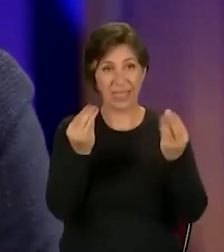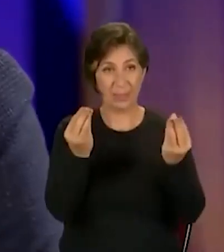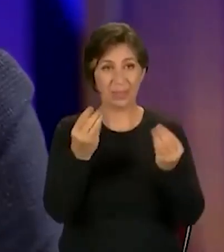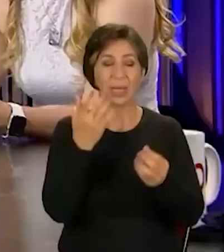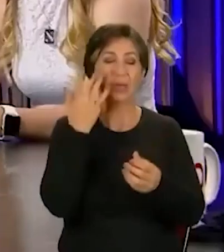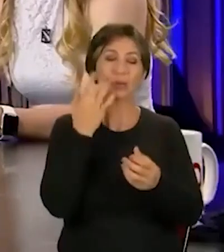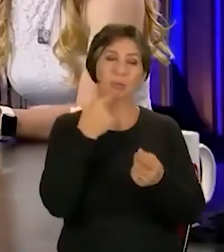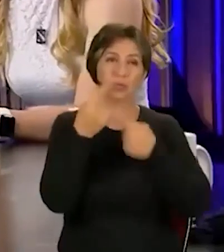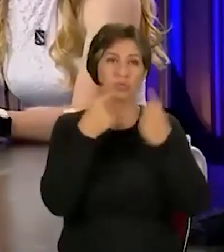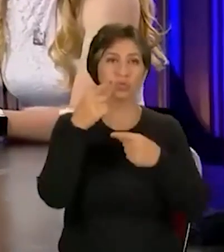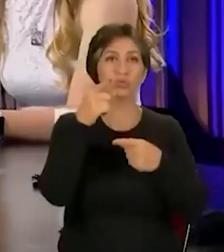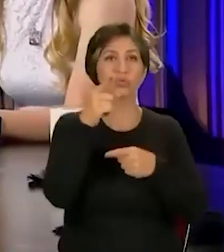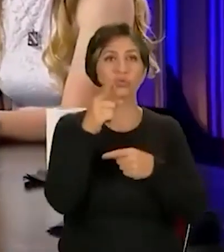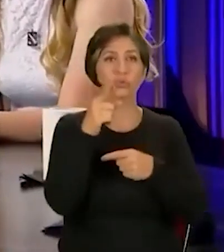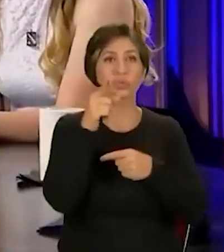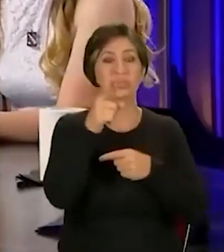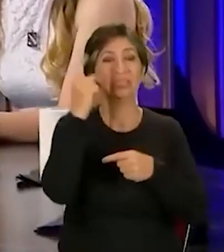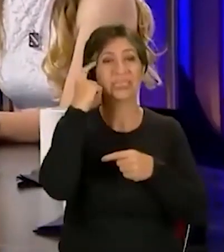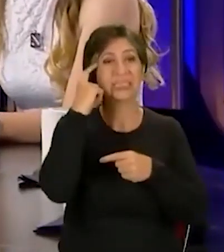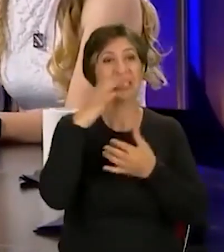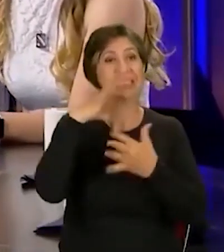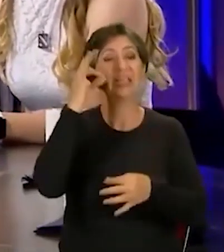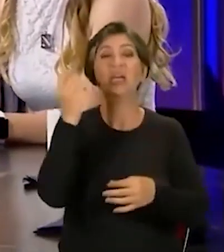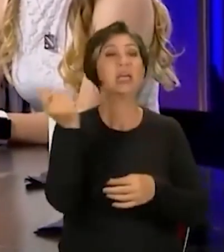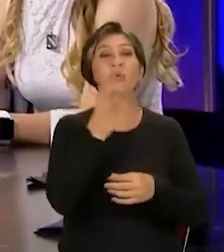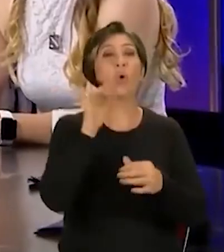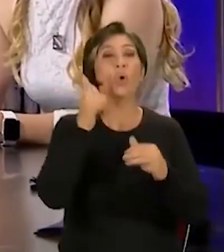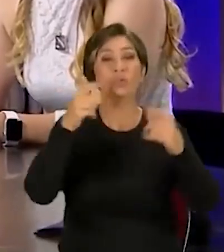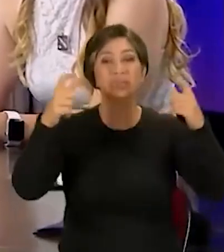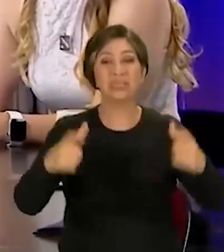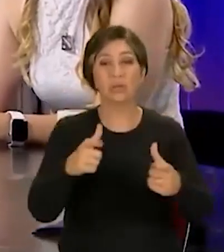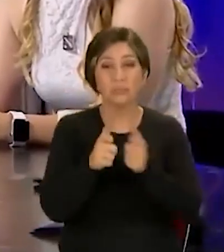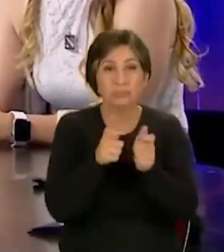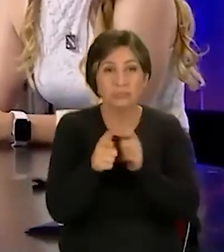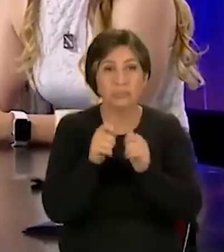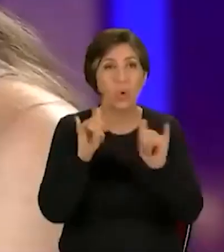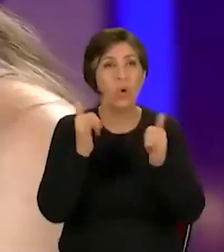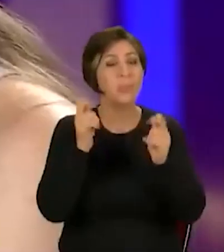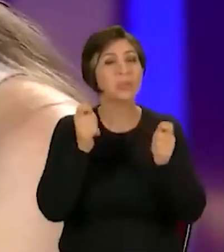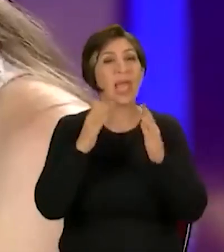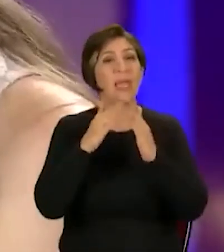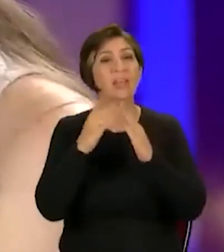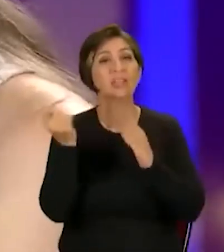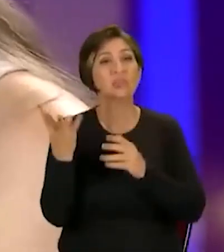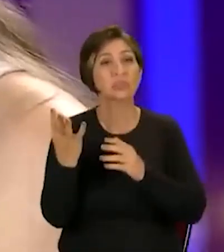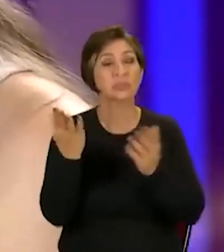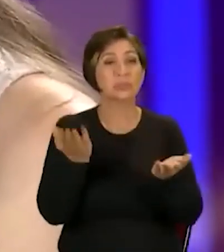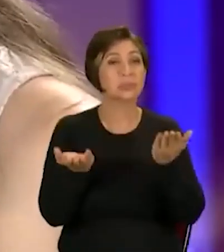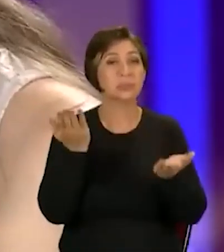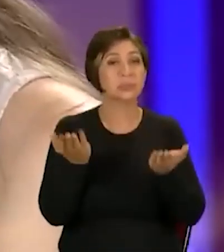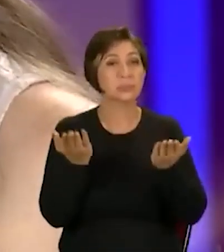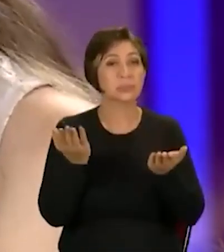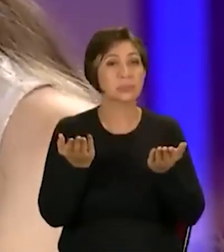Ben evet, şanslı bir kalabalıktan bahsediyorum ama. Tanıdığınız insanların kaçı oyun salonunda oynamak mecburiyetinde, kaçı evde oynayabiliyor? Şimdi birazcık